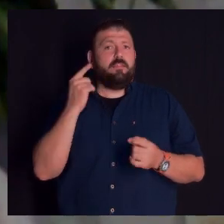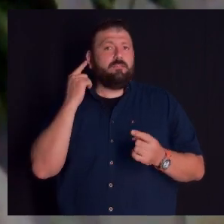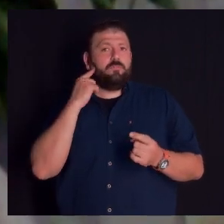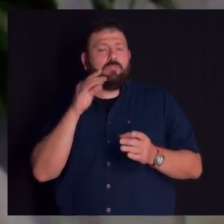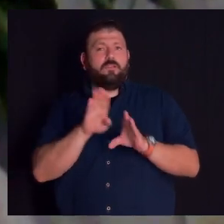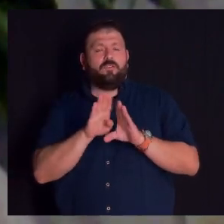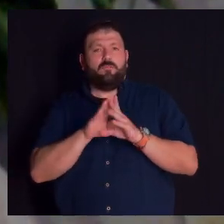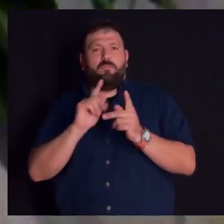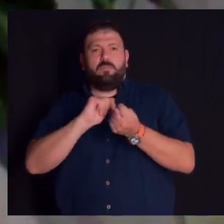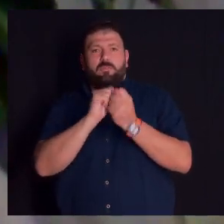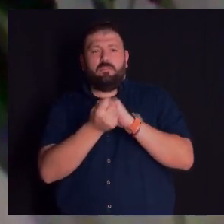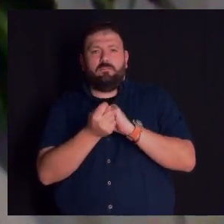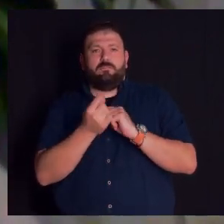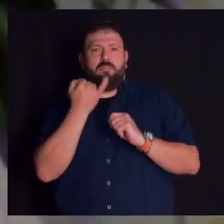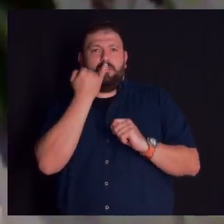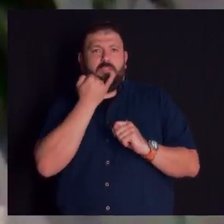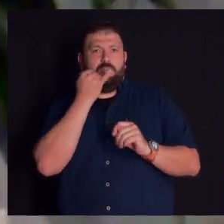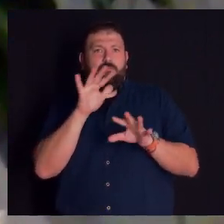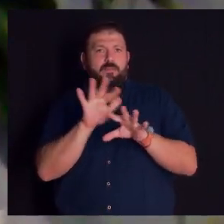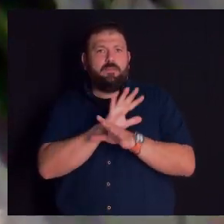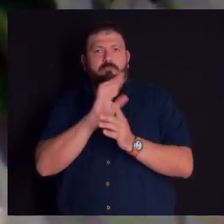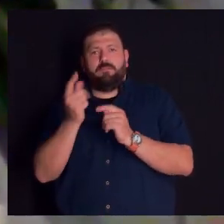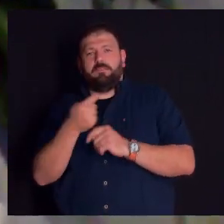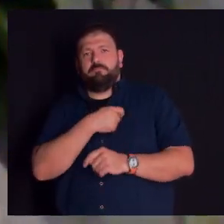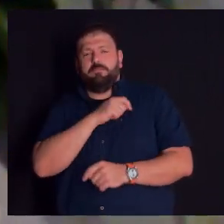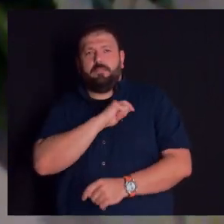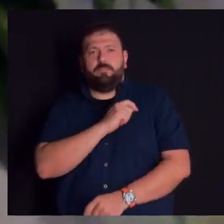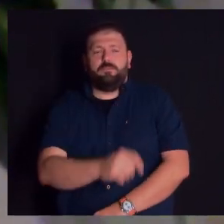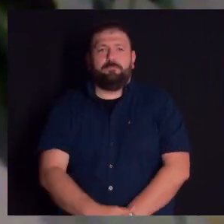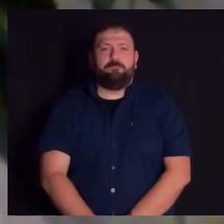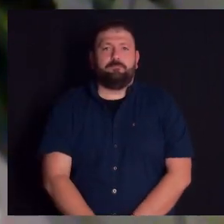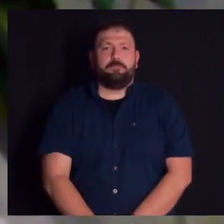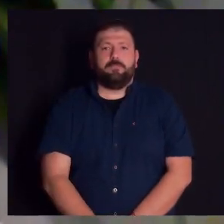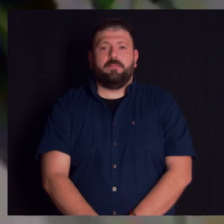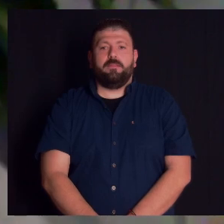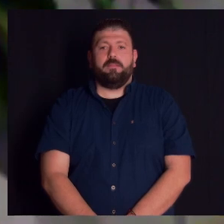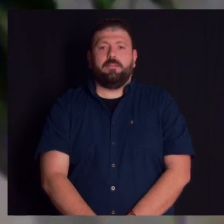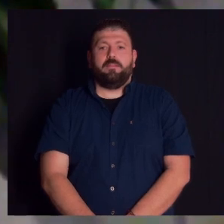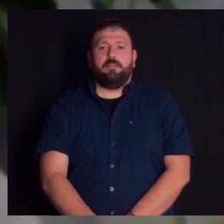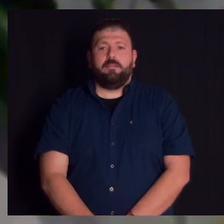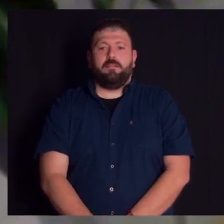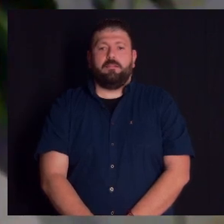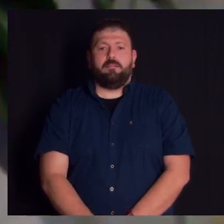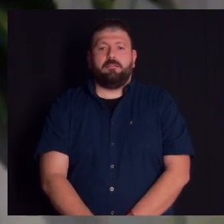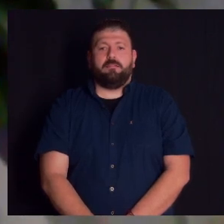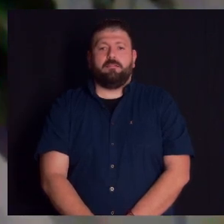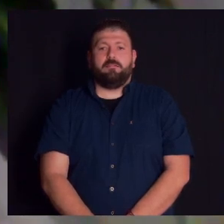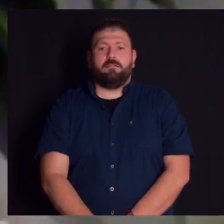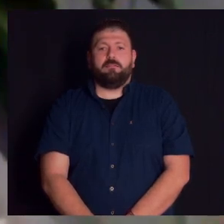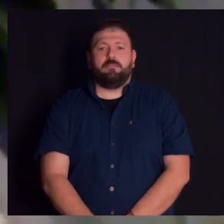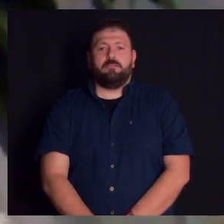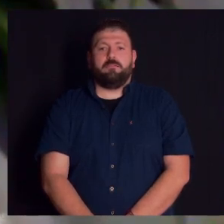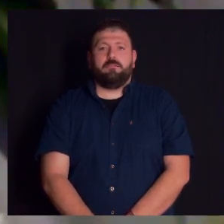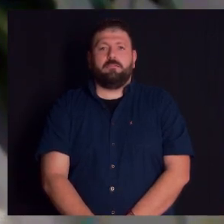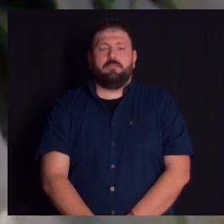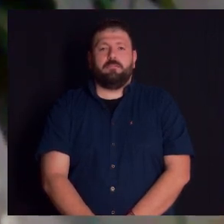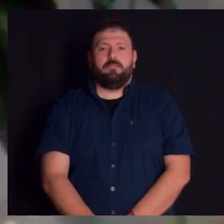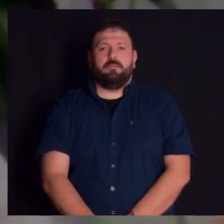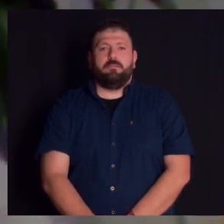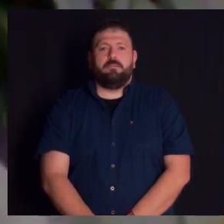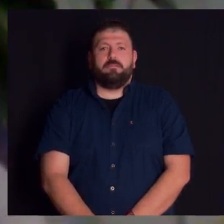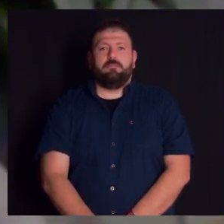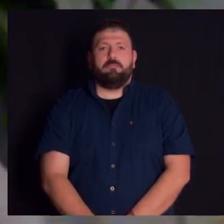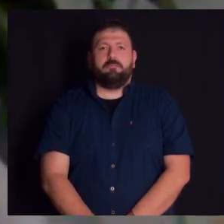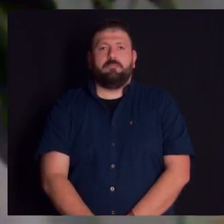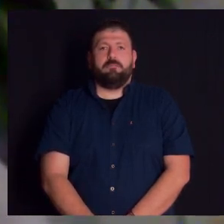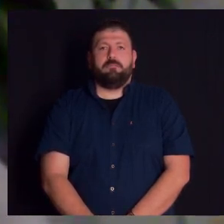I can hear and see this transmission. Omnilife 3,5, почти 3,5 года, начиная со